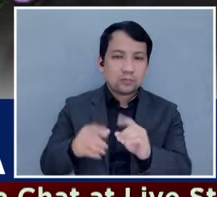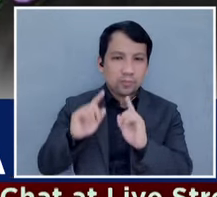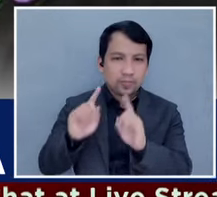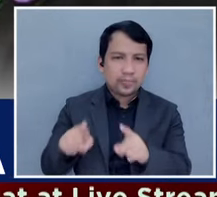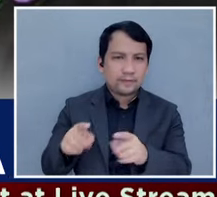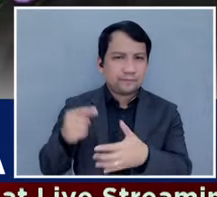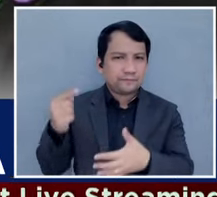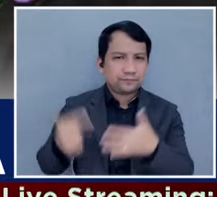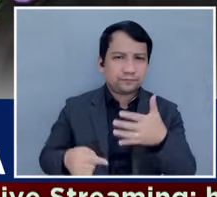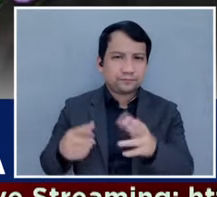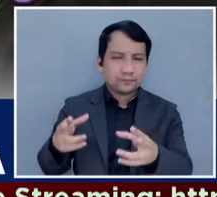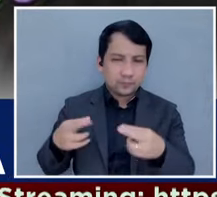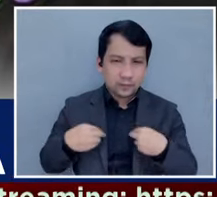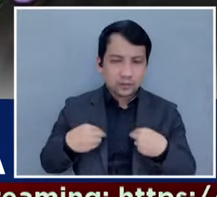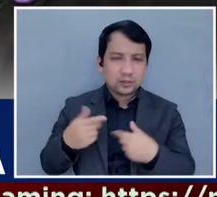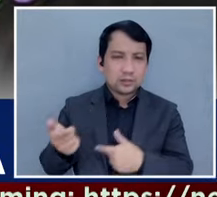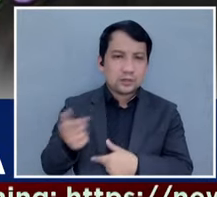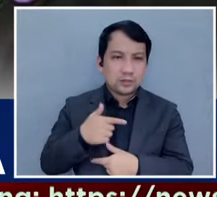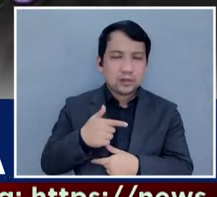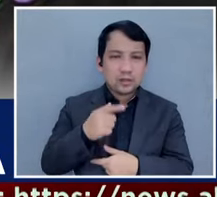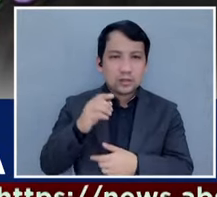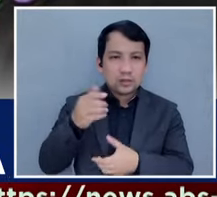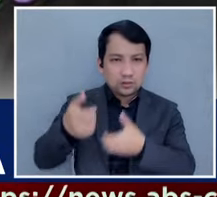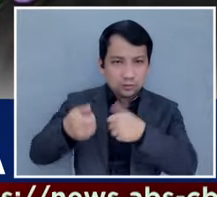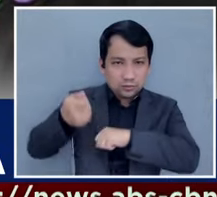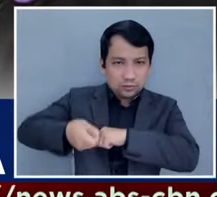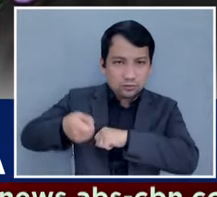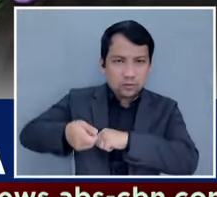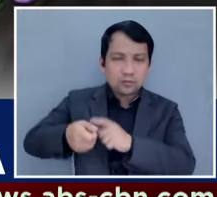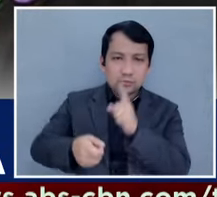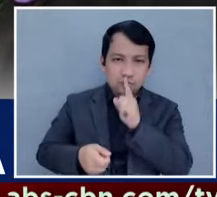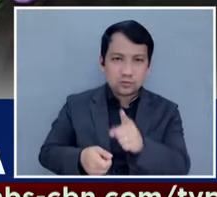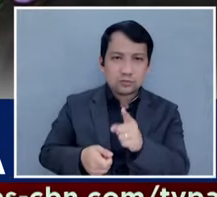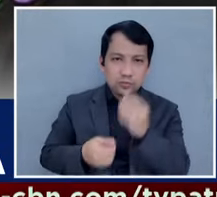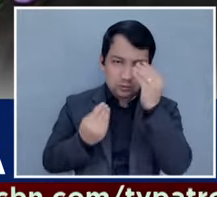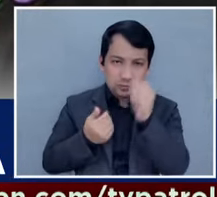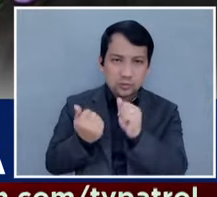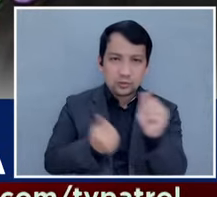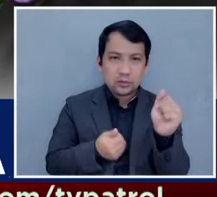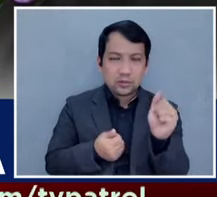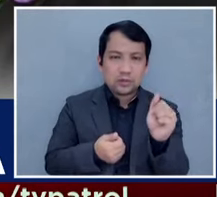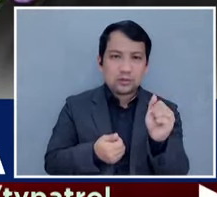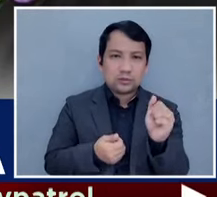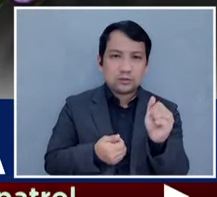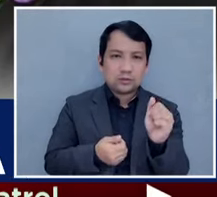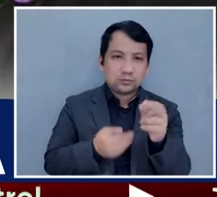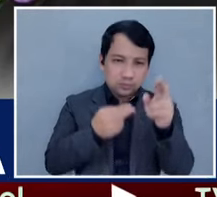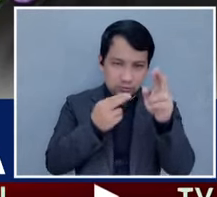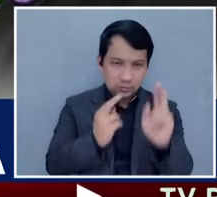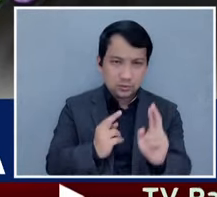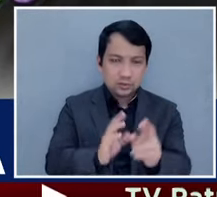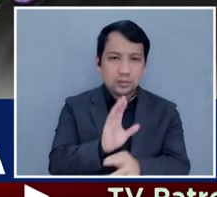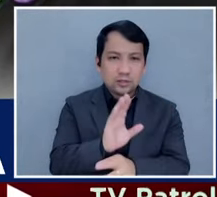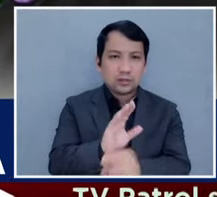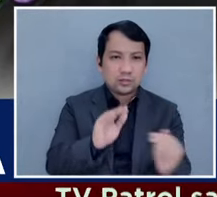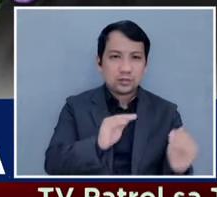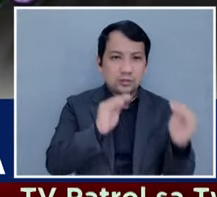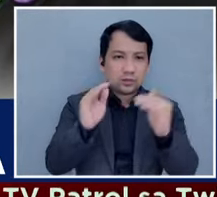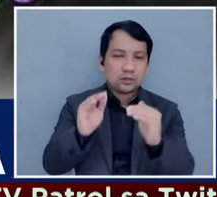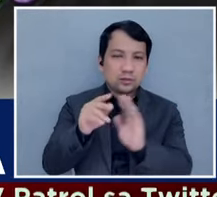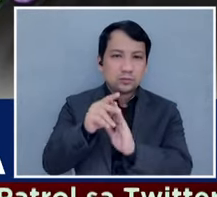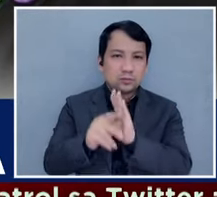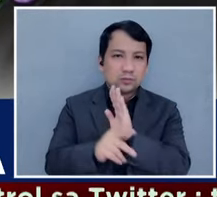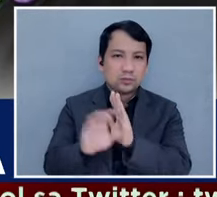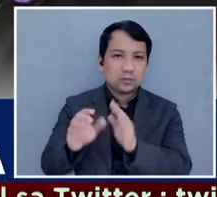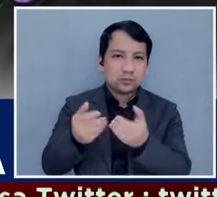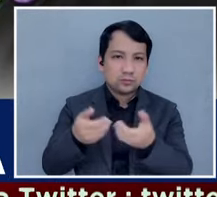nila natatanggap ang kopya ng utos ng Korte, tiniyak niyang susunod sila rito bilang paggalang at pagkilala sa prinsipyo ng paghihiwalay